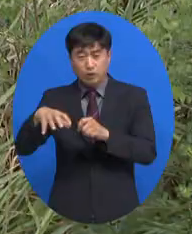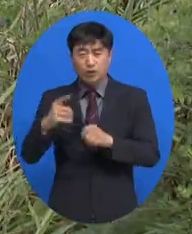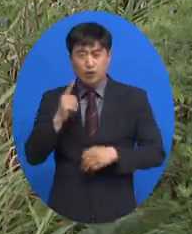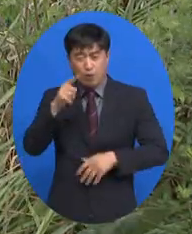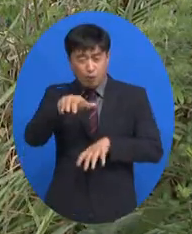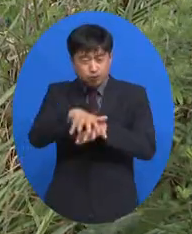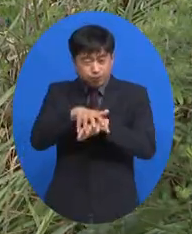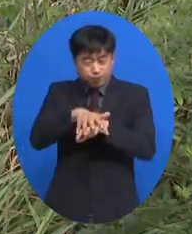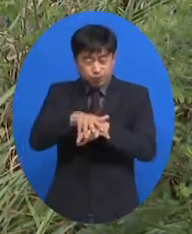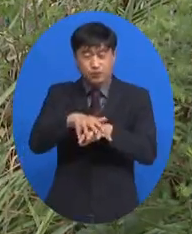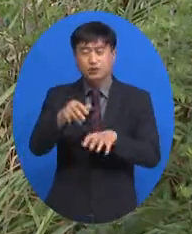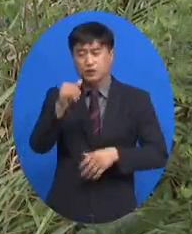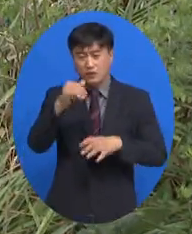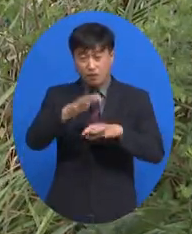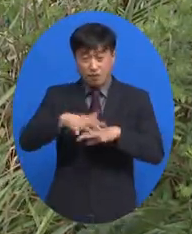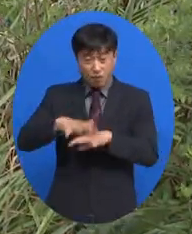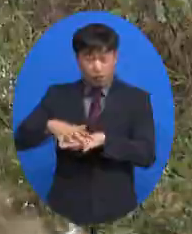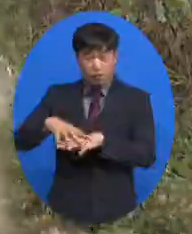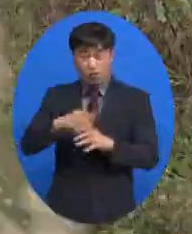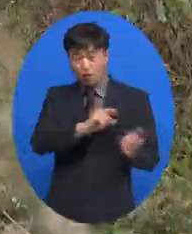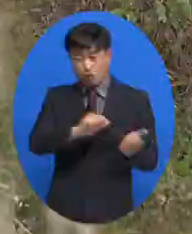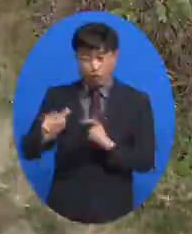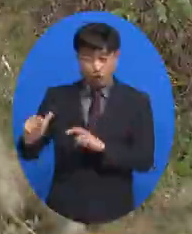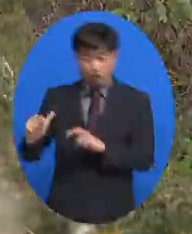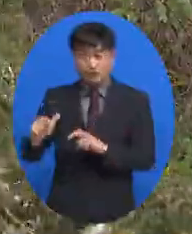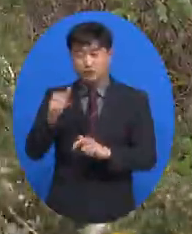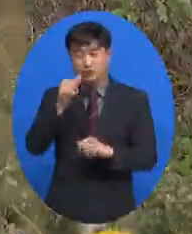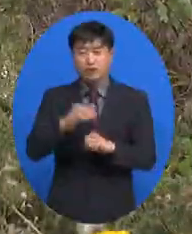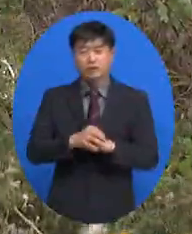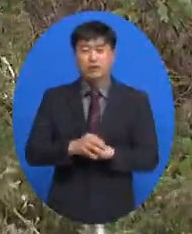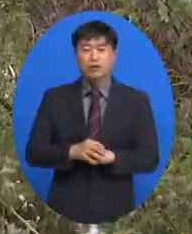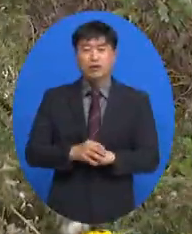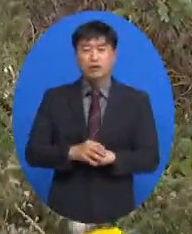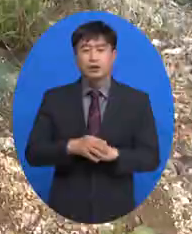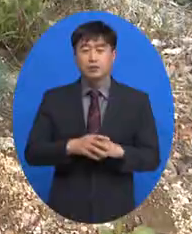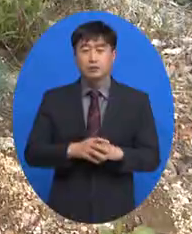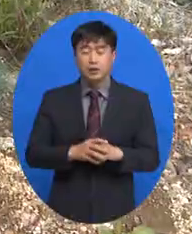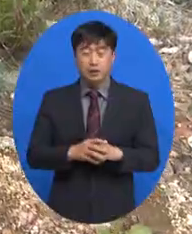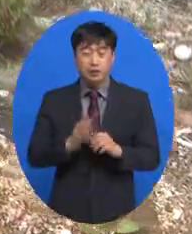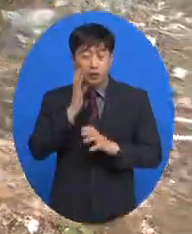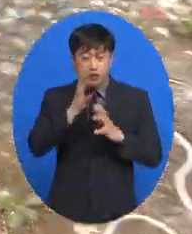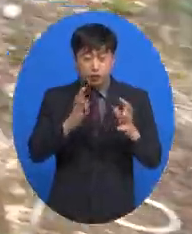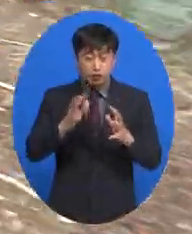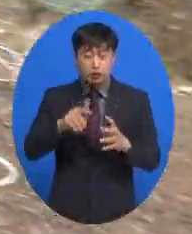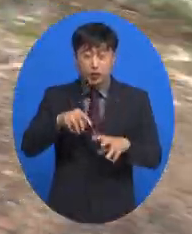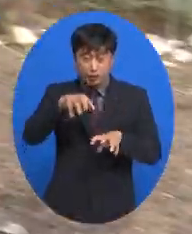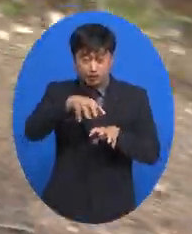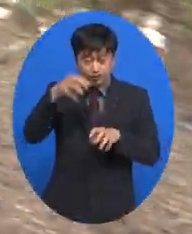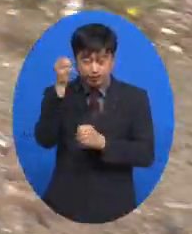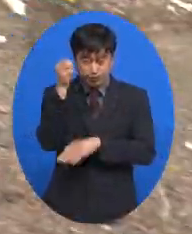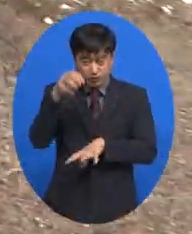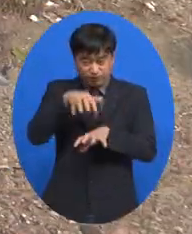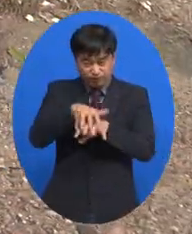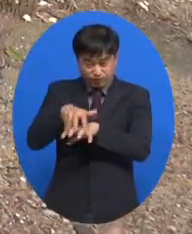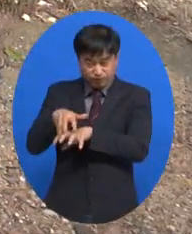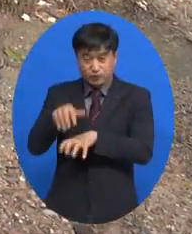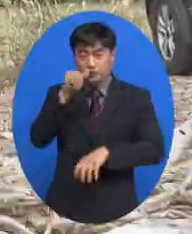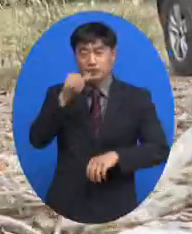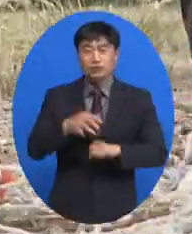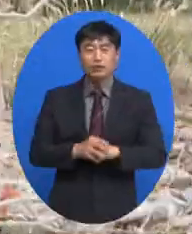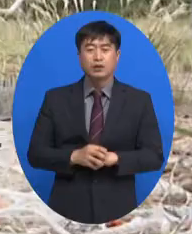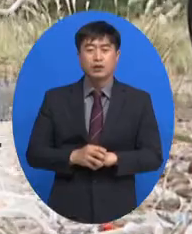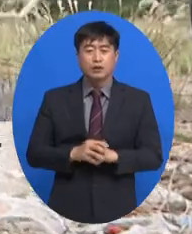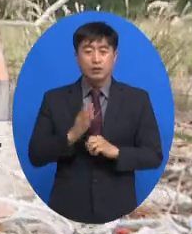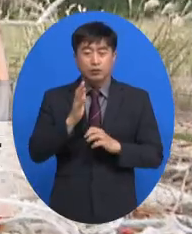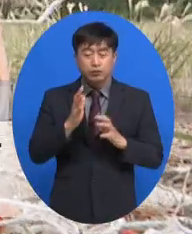떠밀려온 폐어구들이 여기저기 켜켜이 쌓여 있고 일부는 식물들 사이로 파고들어 마치 뿌리를 내린 듯합니다.